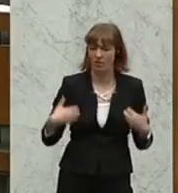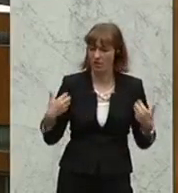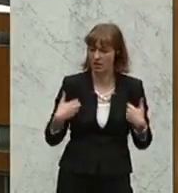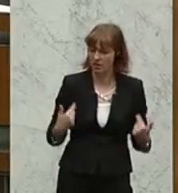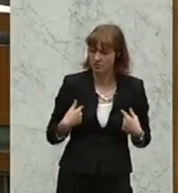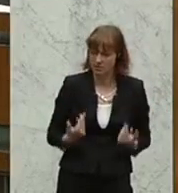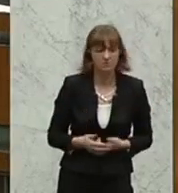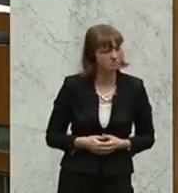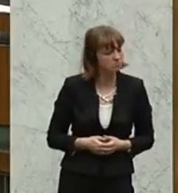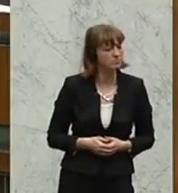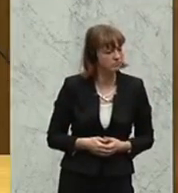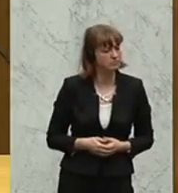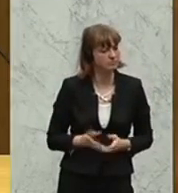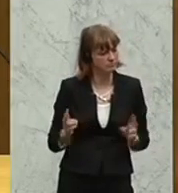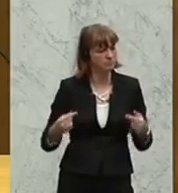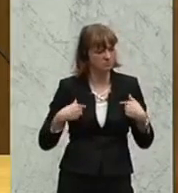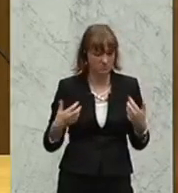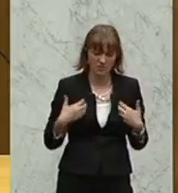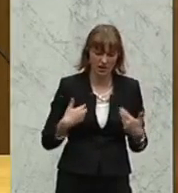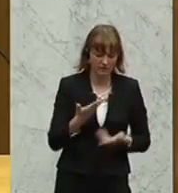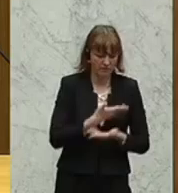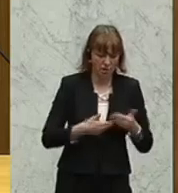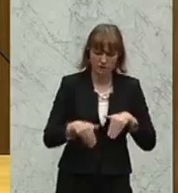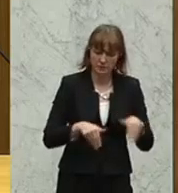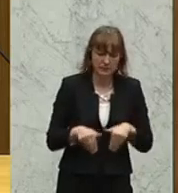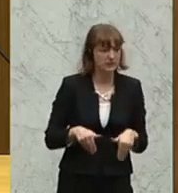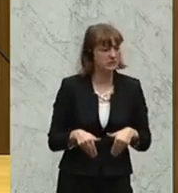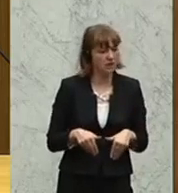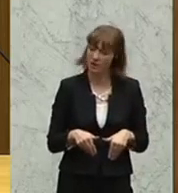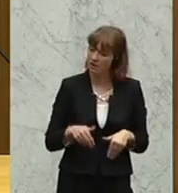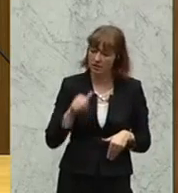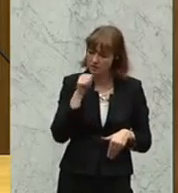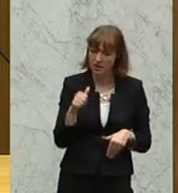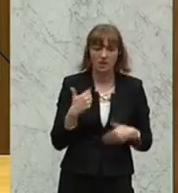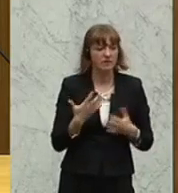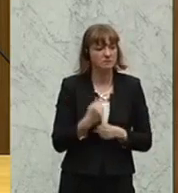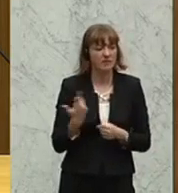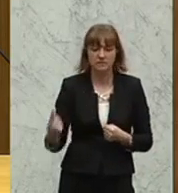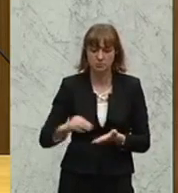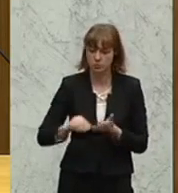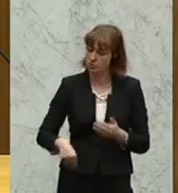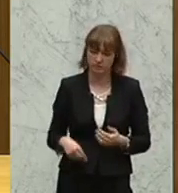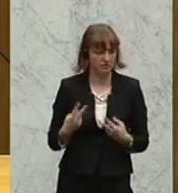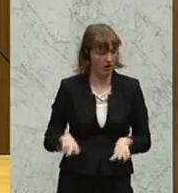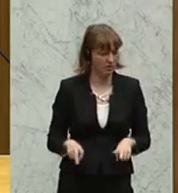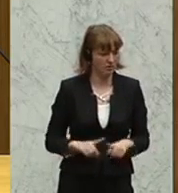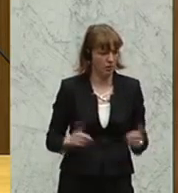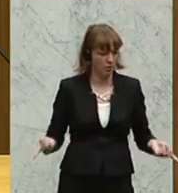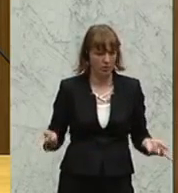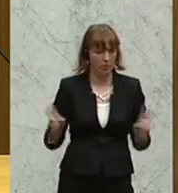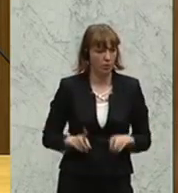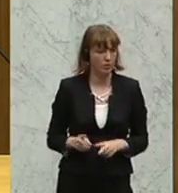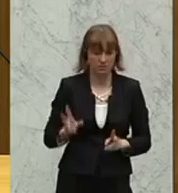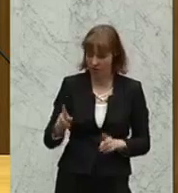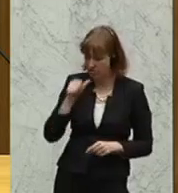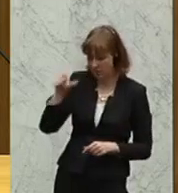für Österreich. Wir müssen denen gute wirtschaftliche Rahmenbedingungen geben. Und jetzt kommt eine Steuerreform außer, wo das Gegenteil